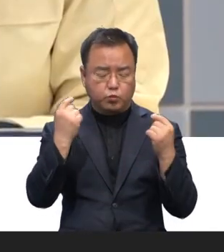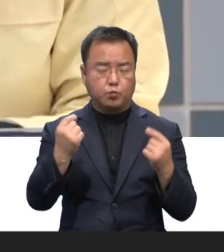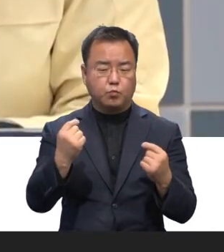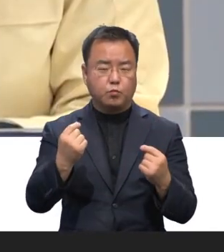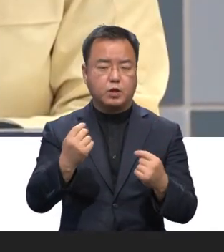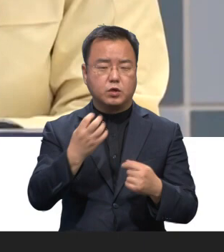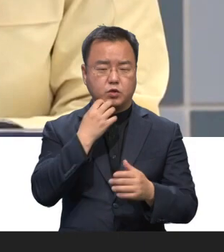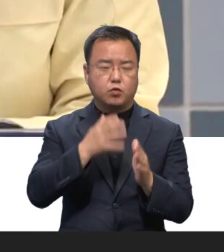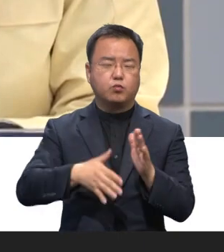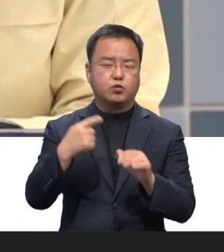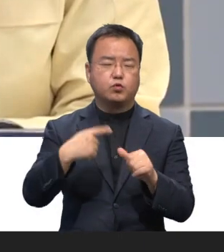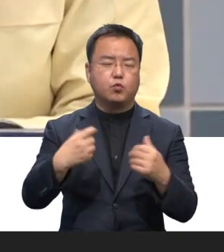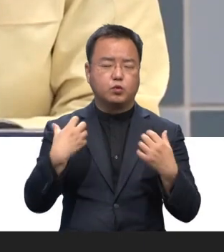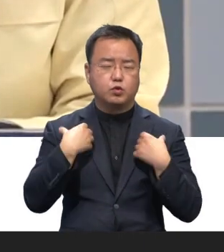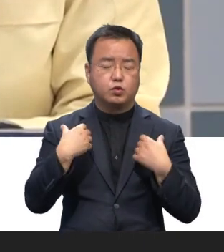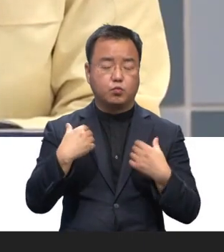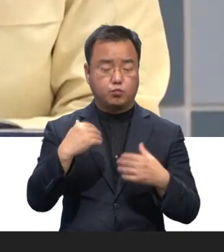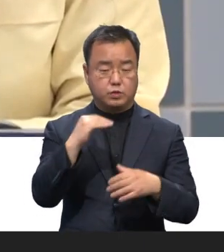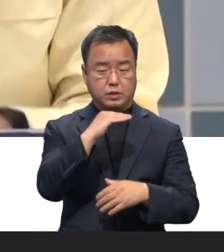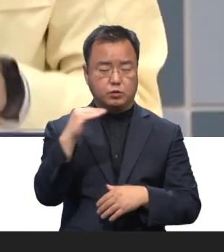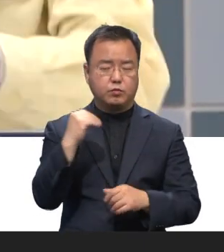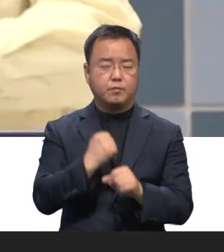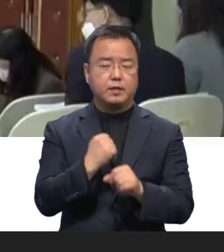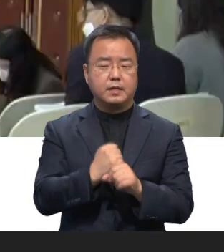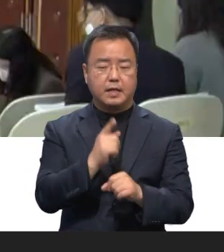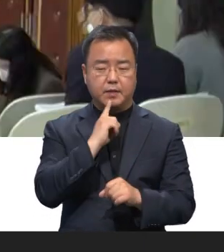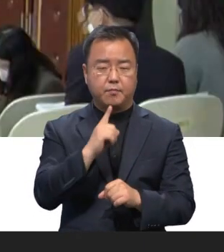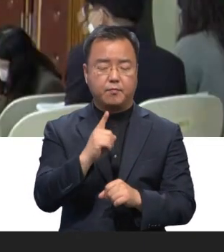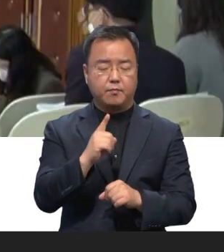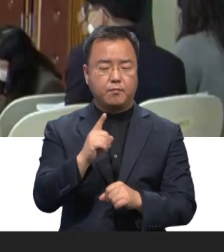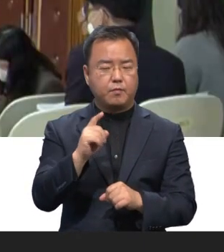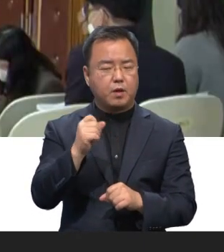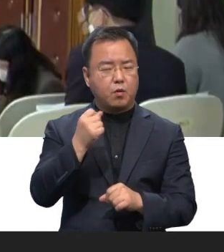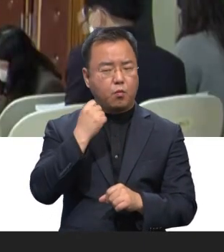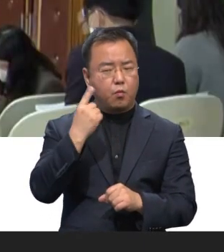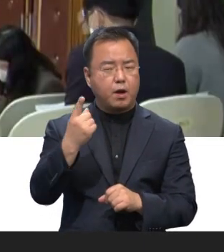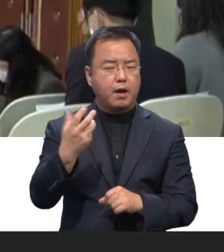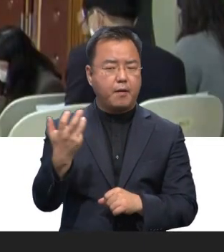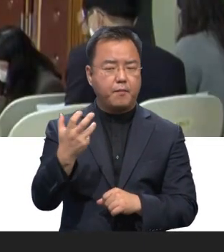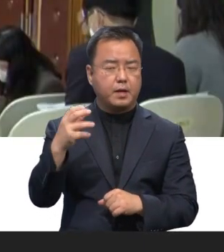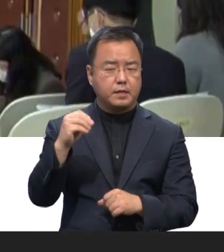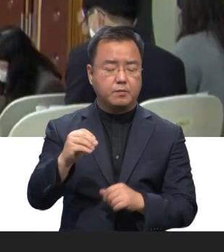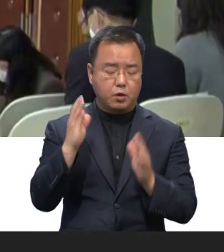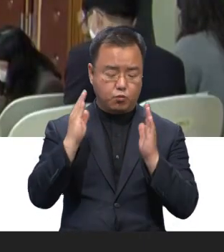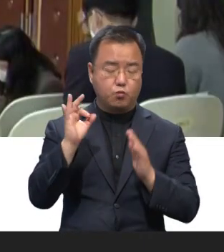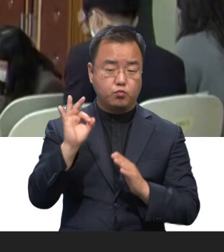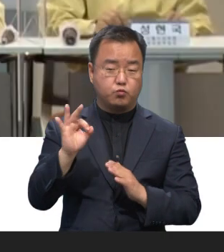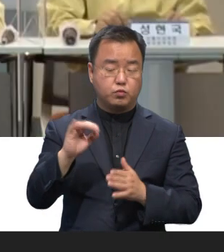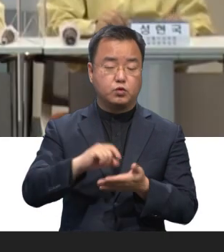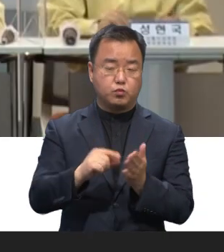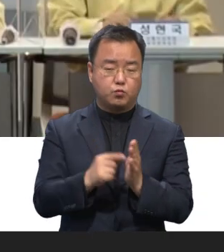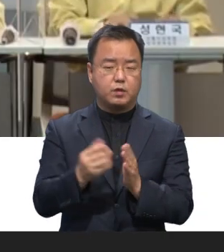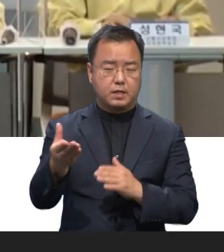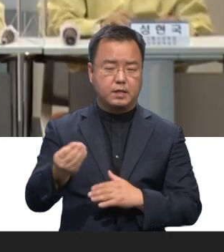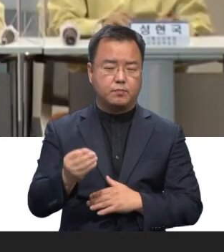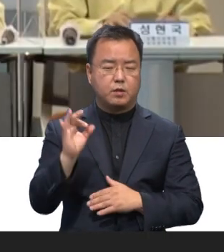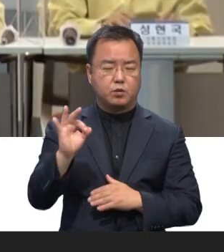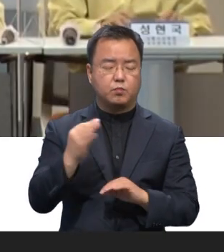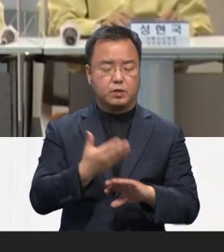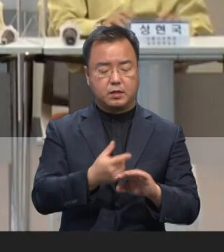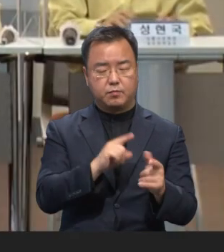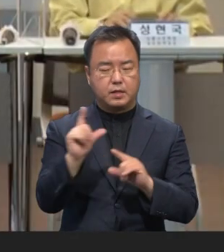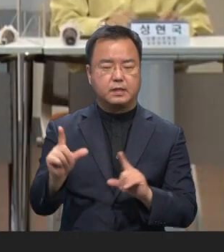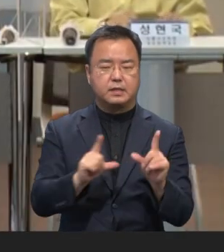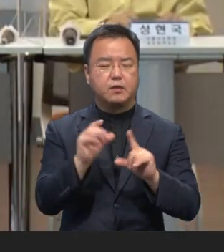만들기로 약속했습니다. 유학비 학생 한 명당 월 80만 원으로 생활비나 임대료 일부 지자체와